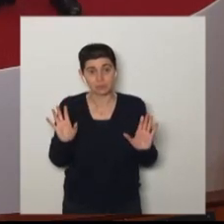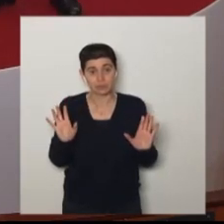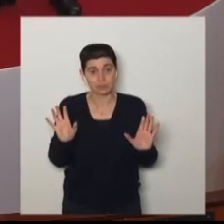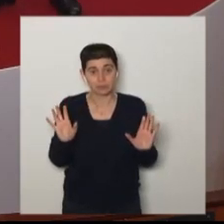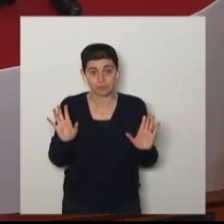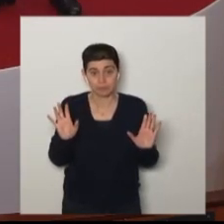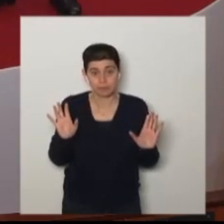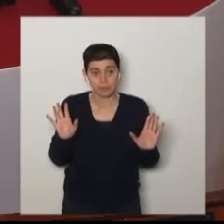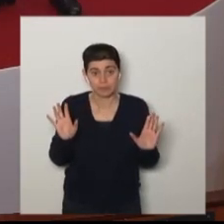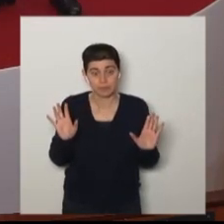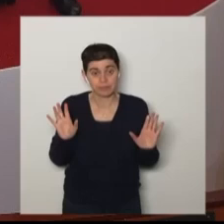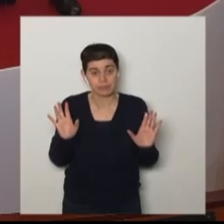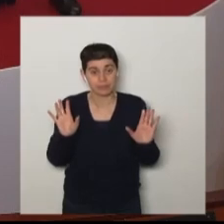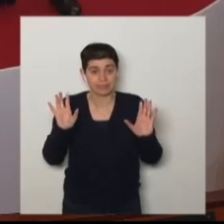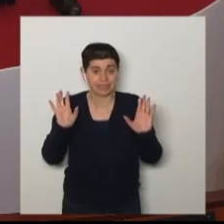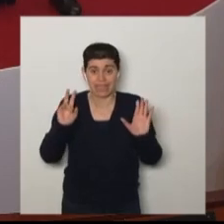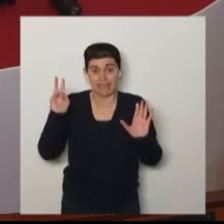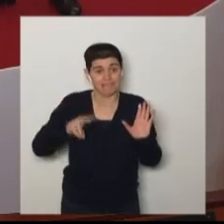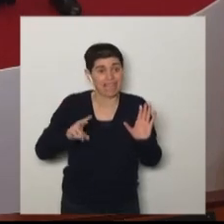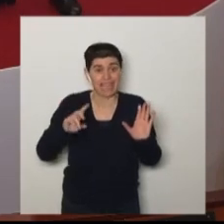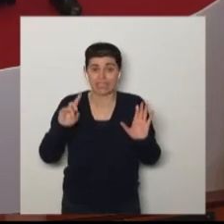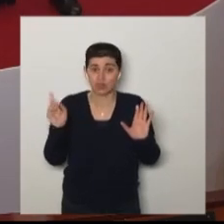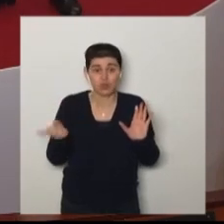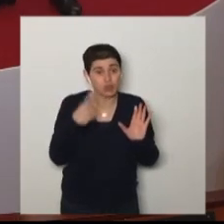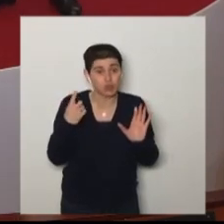I couldn't include all stakeholders, but it's in our minds. Yeah.